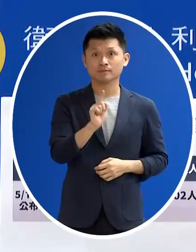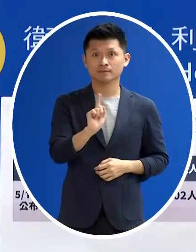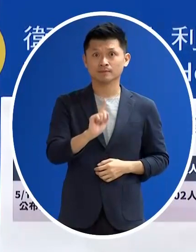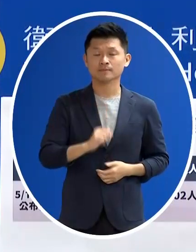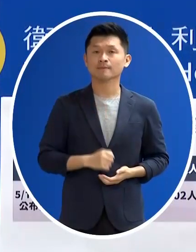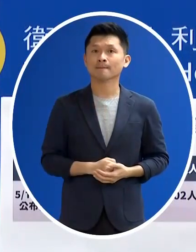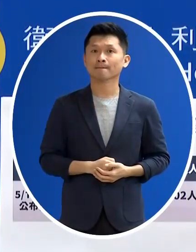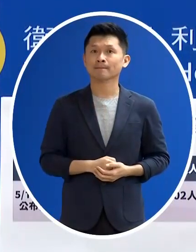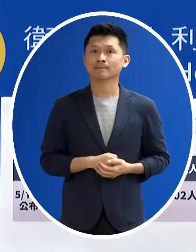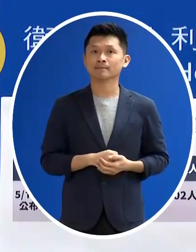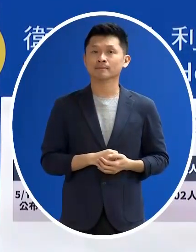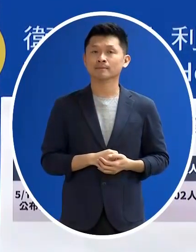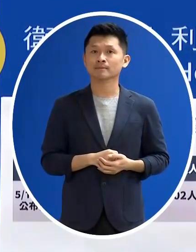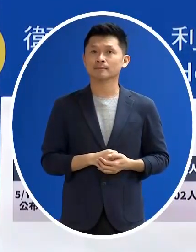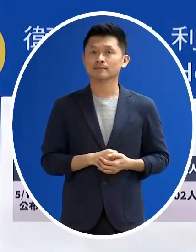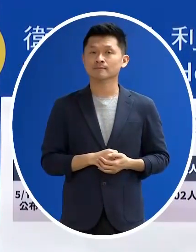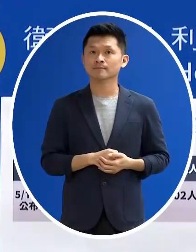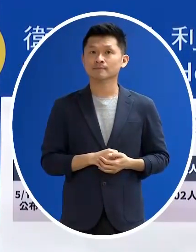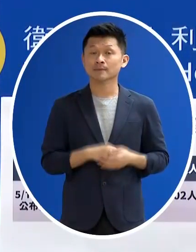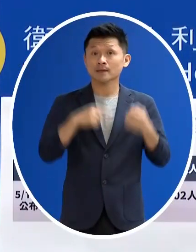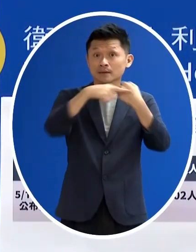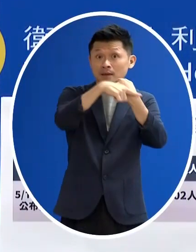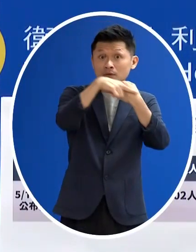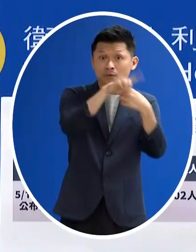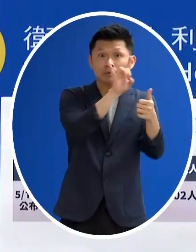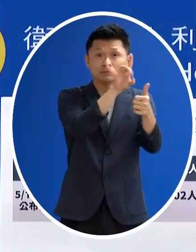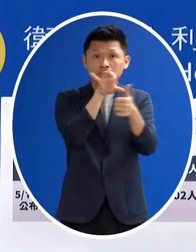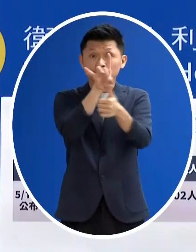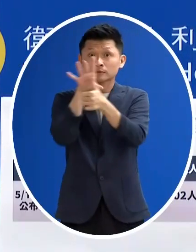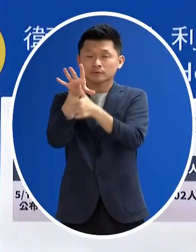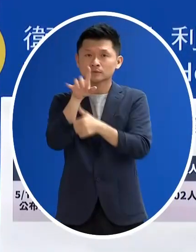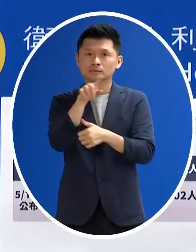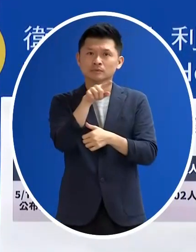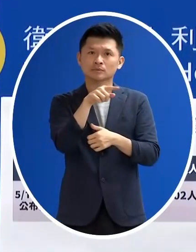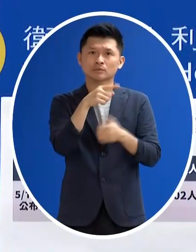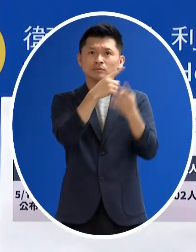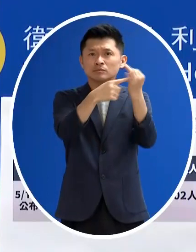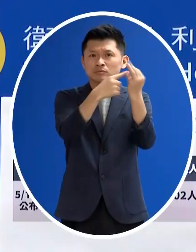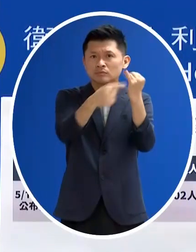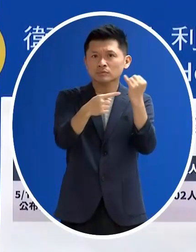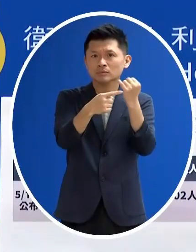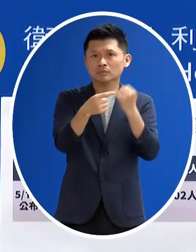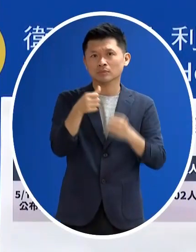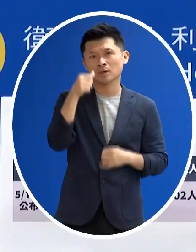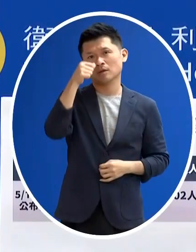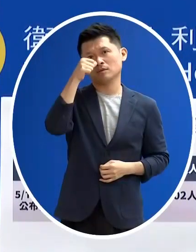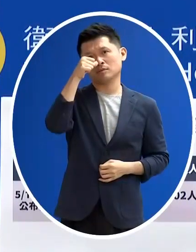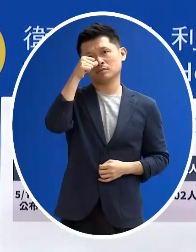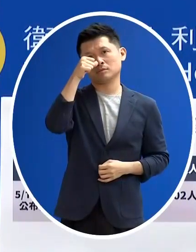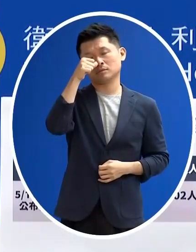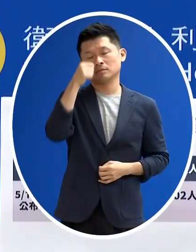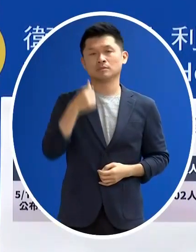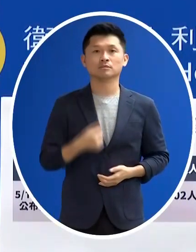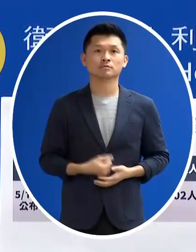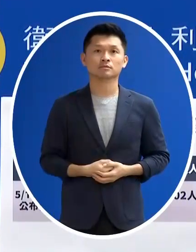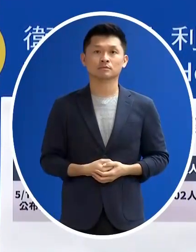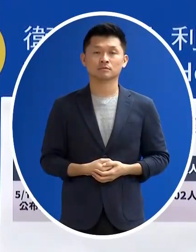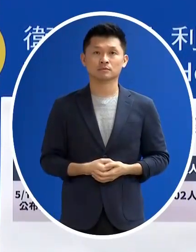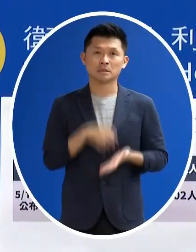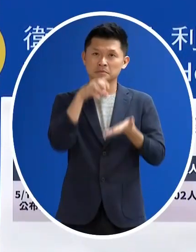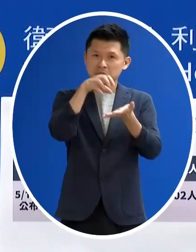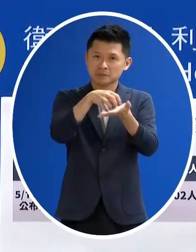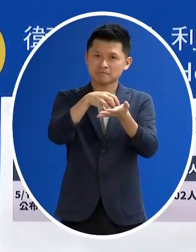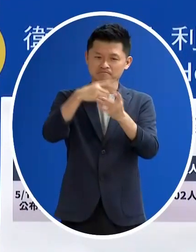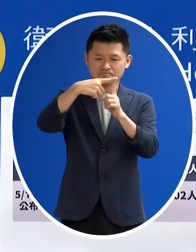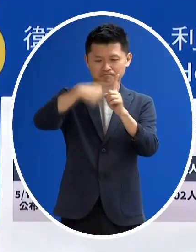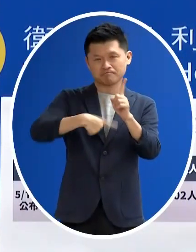他所引用的一些研究基本上那个数量个案数量都是还是非常的少，整体的证据力还